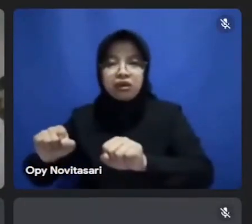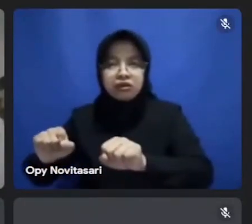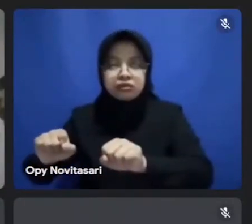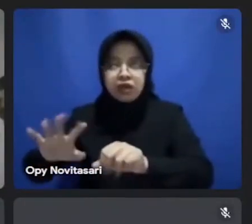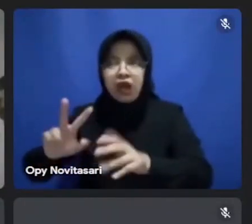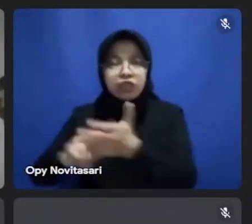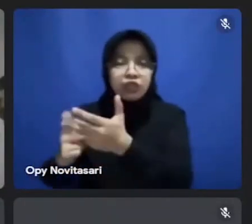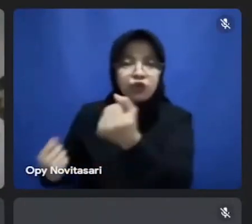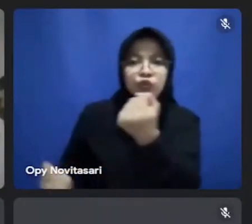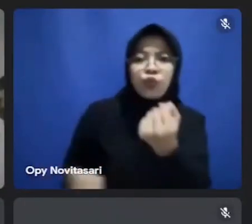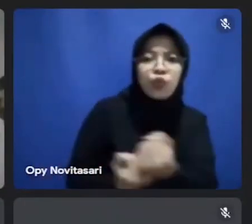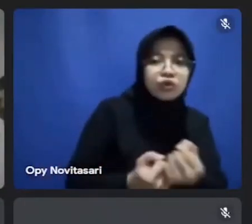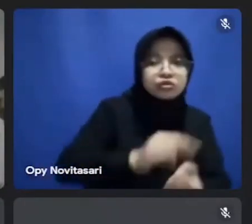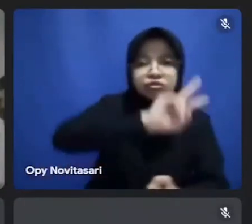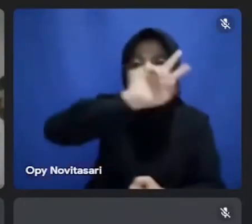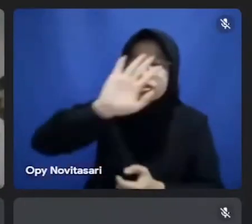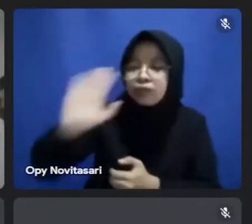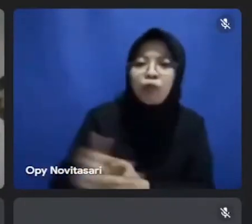orang yang